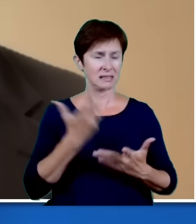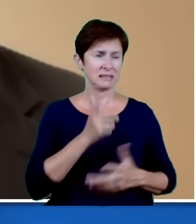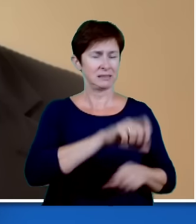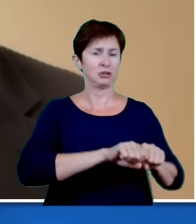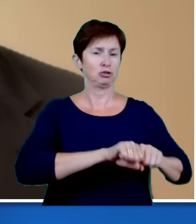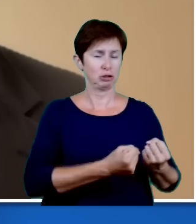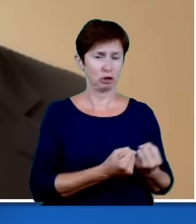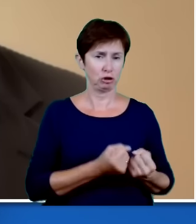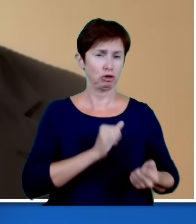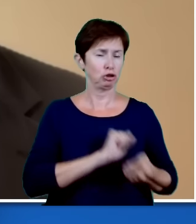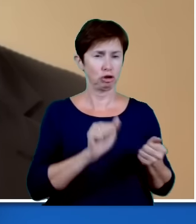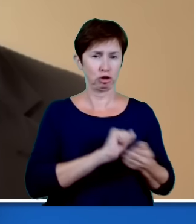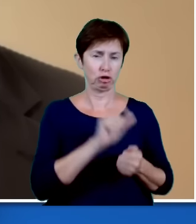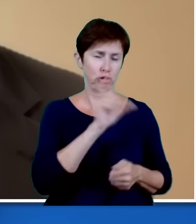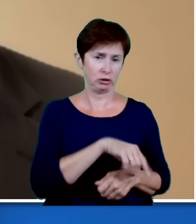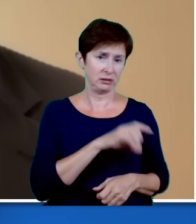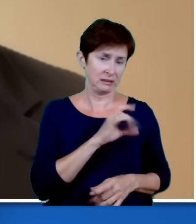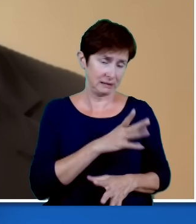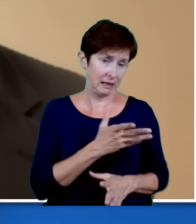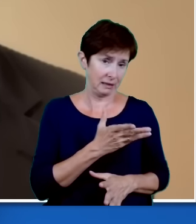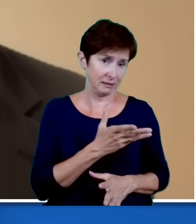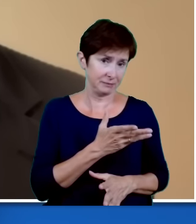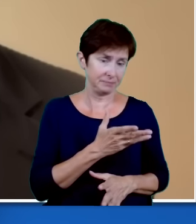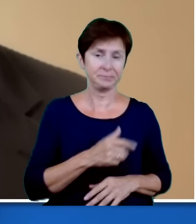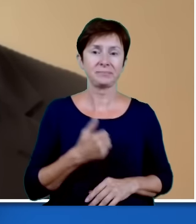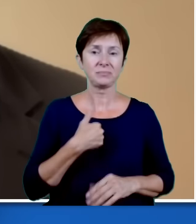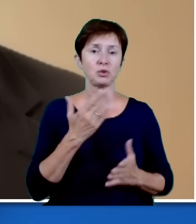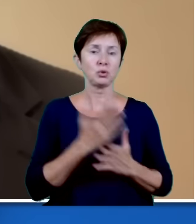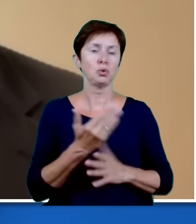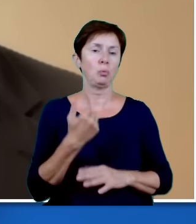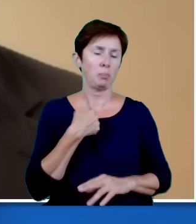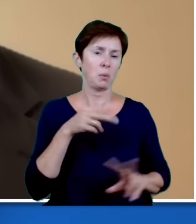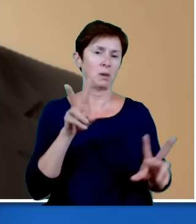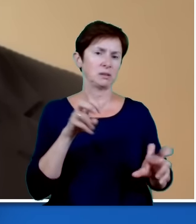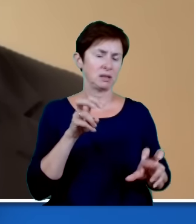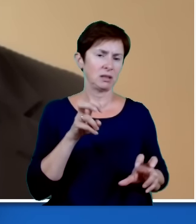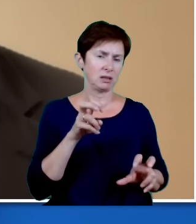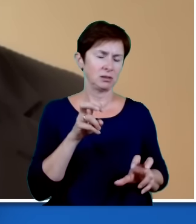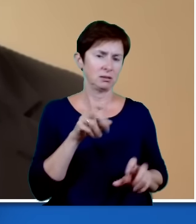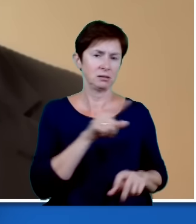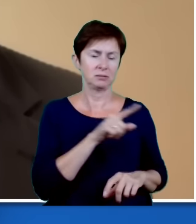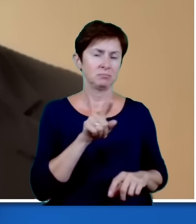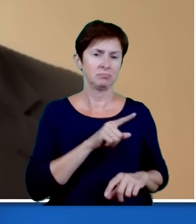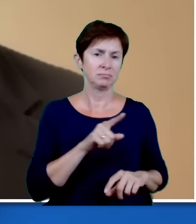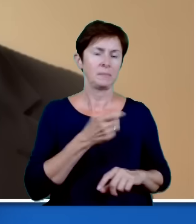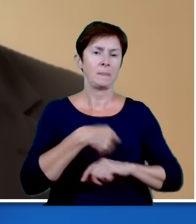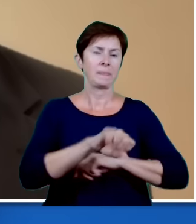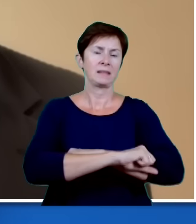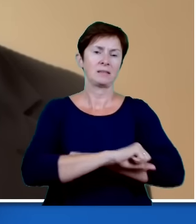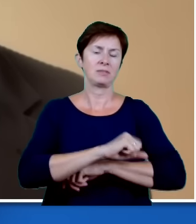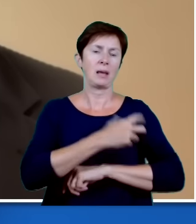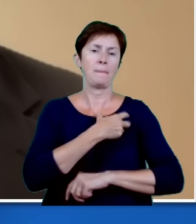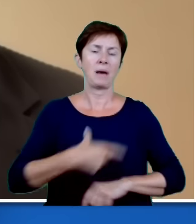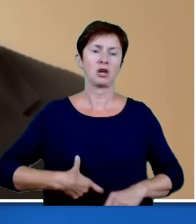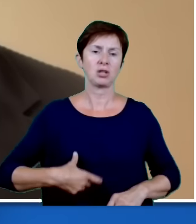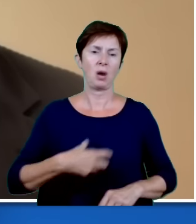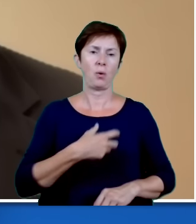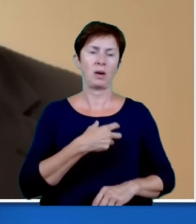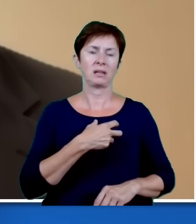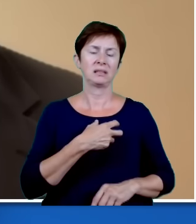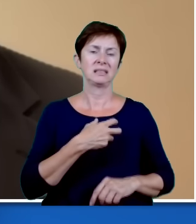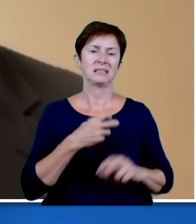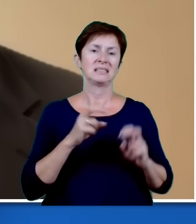więc tak to chyba należy czytać ja już cytował dzisiaj wypowiedź ale powtórzę wypowiedź wicemarszałka senatu któ No